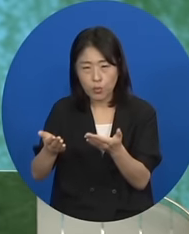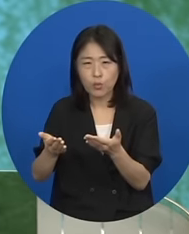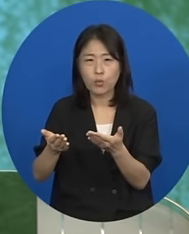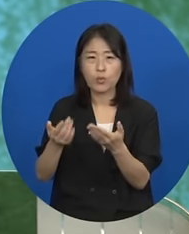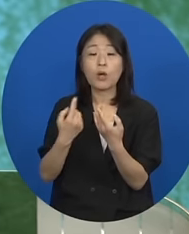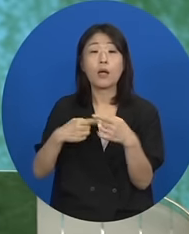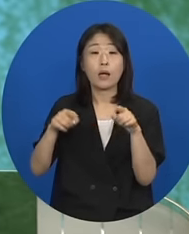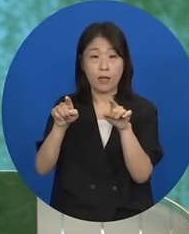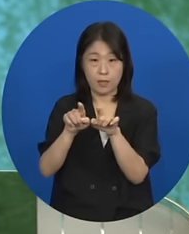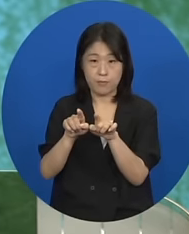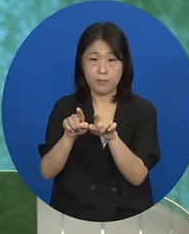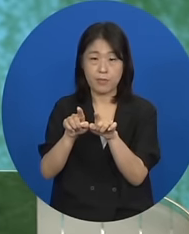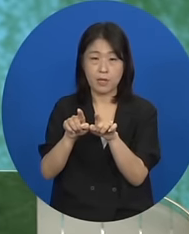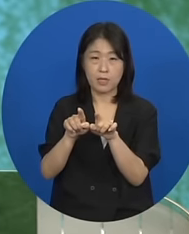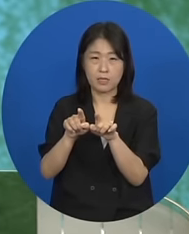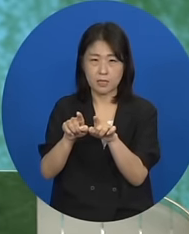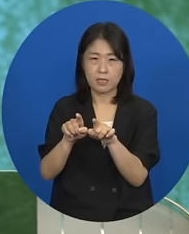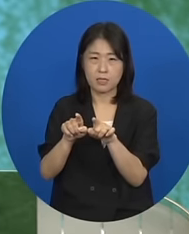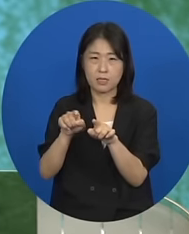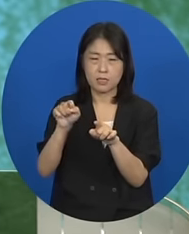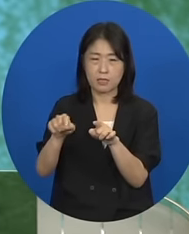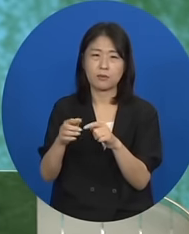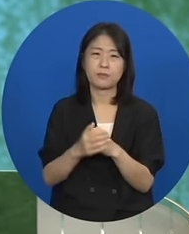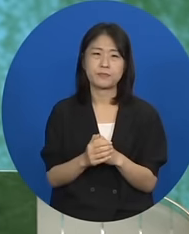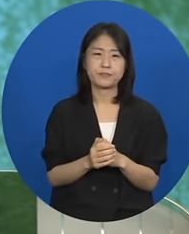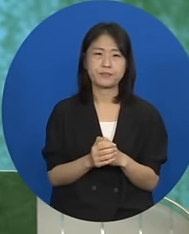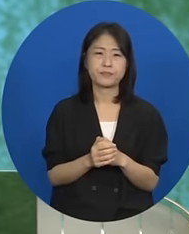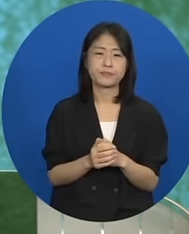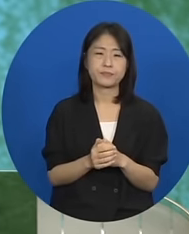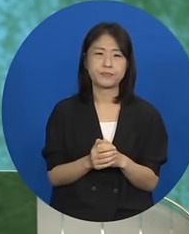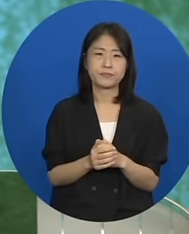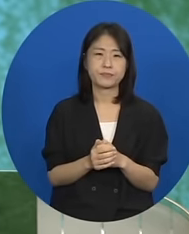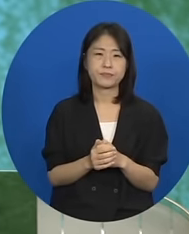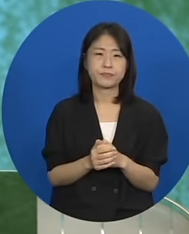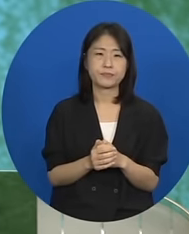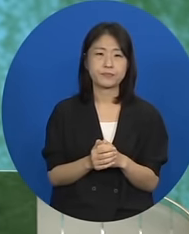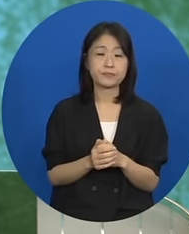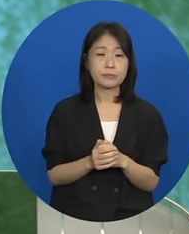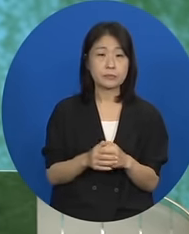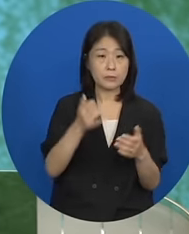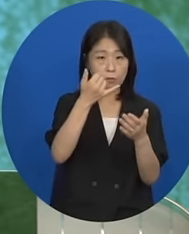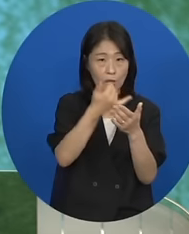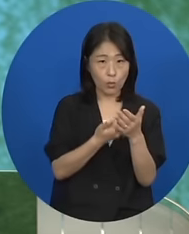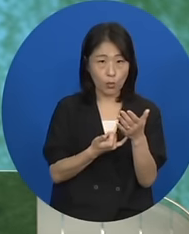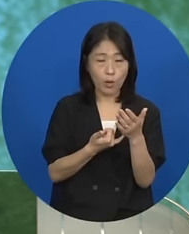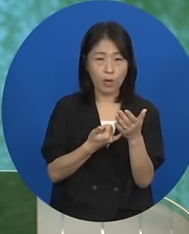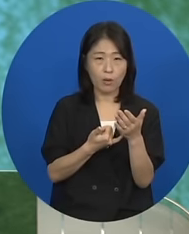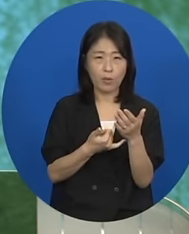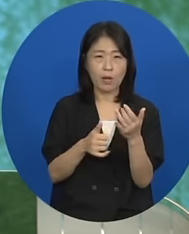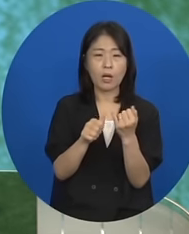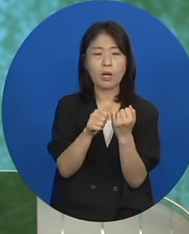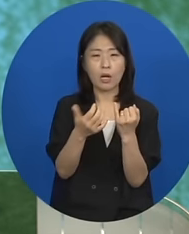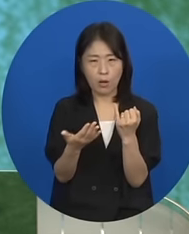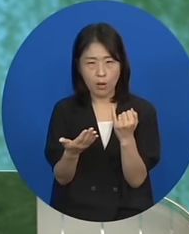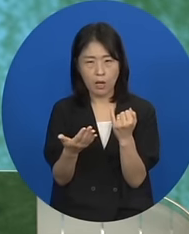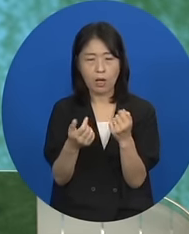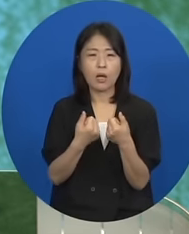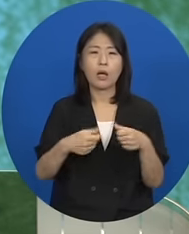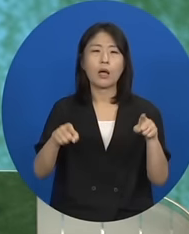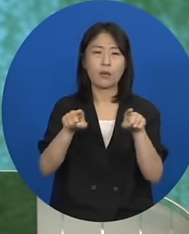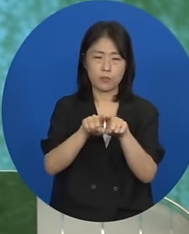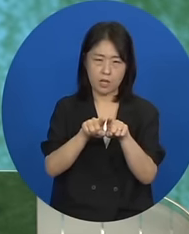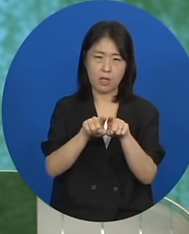함께하는 것을 가장 원하는 것이죠 오늘 말씀이 그러잖아요 고아와 과부와 함께